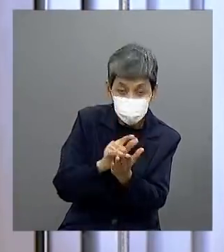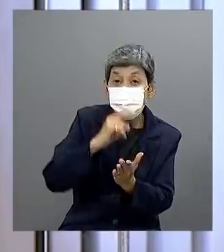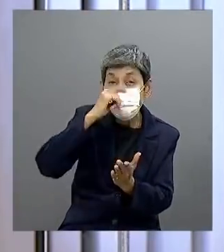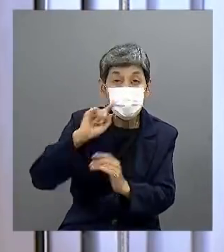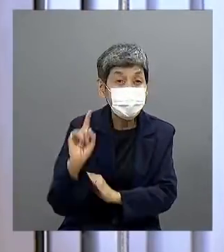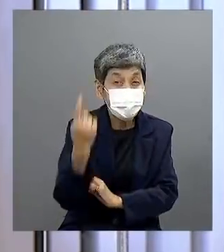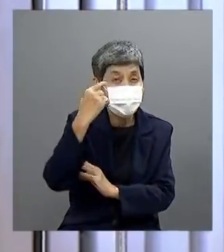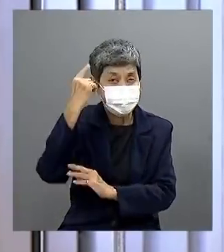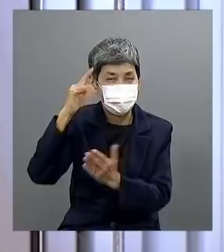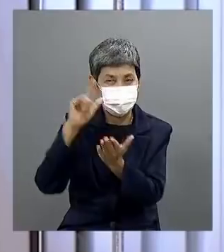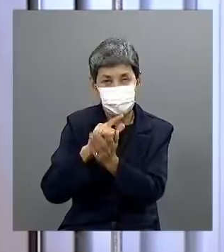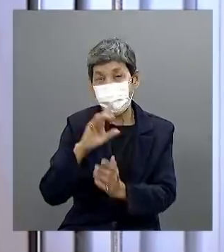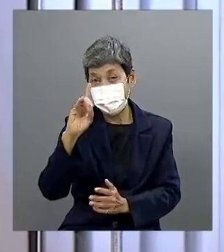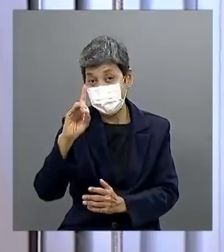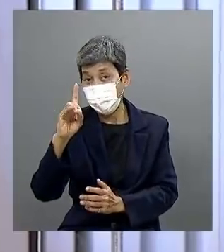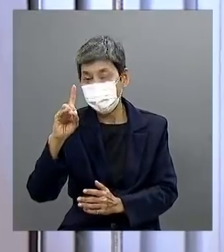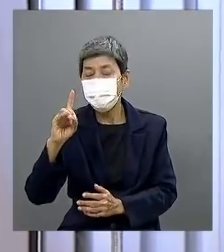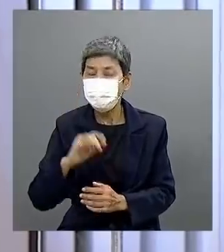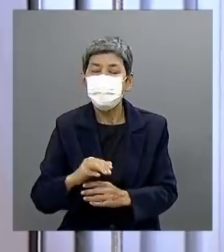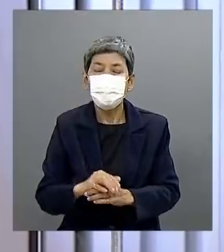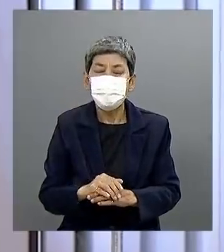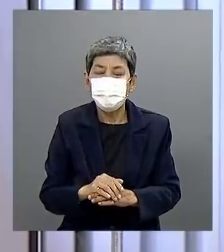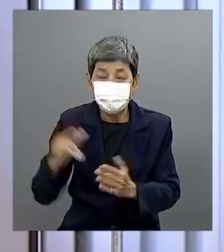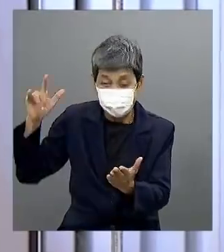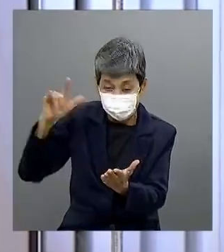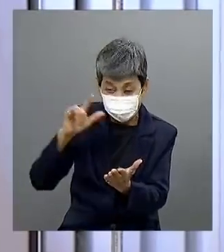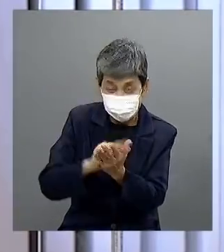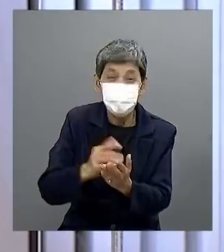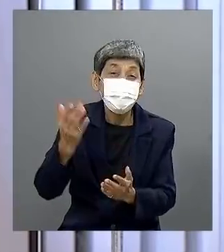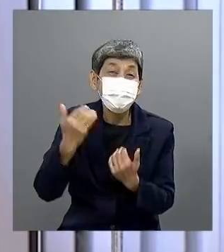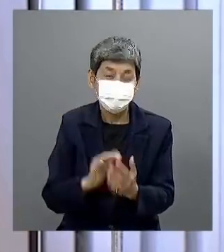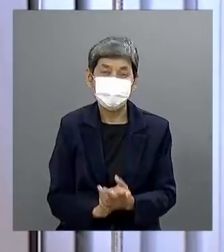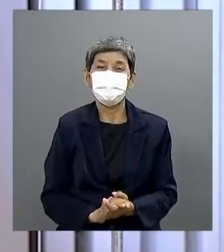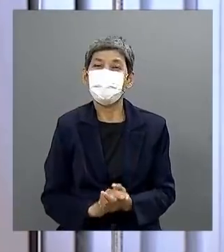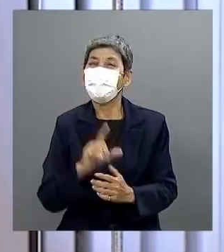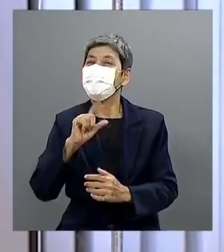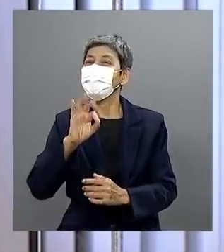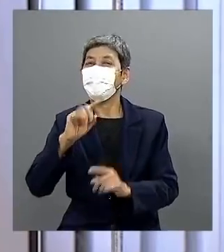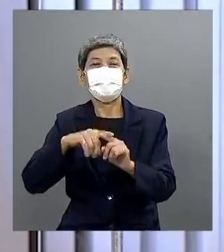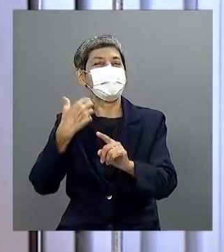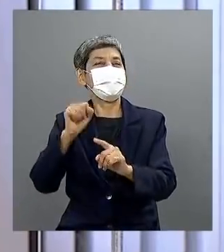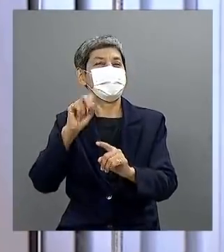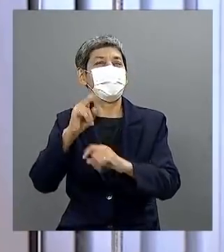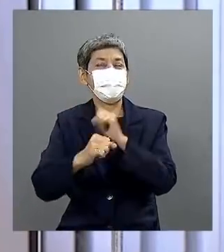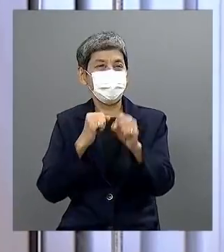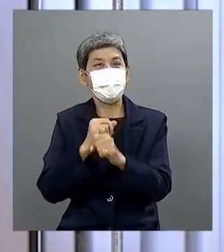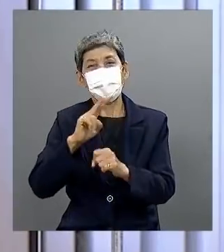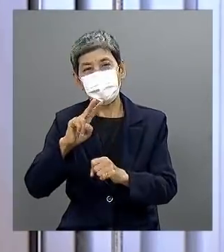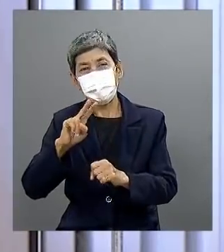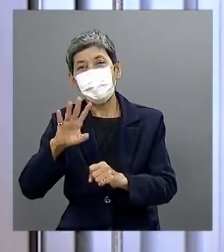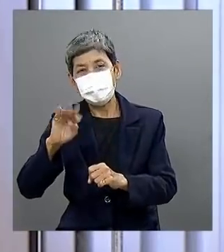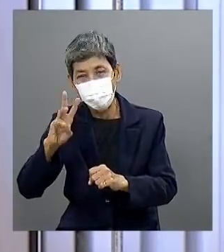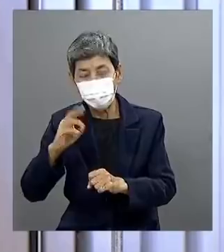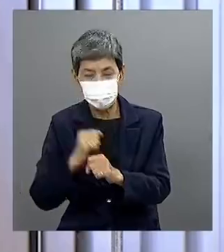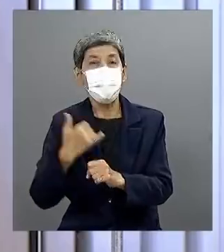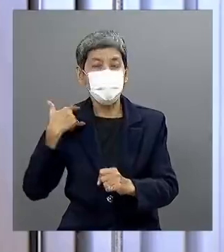ดอนเมืองแต่จริงๆครับคุณผู้ชมครับวันที่19ธันวาคมปีพุทธศักราช2456ครับเป็นวันที่มีการเริ่มทด